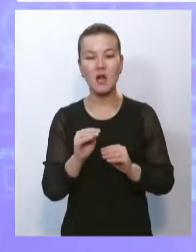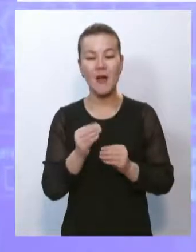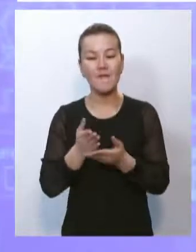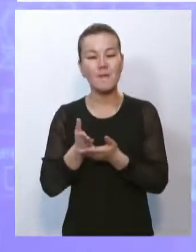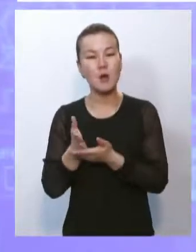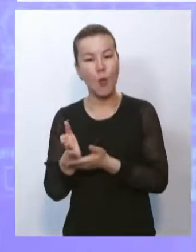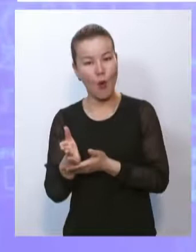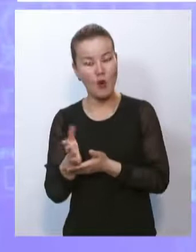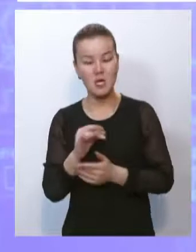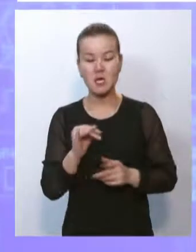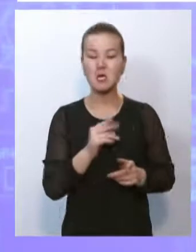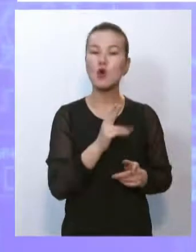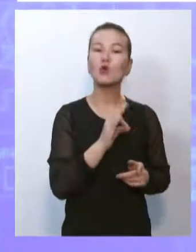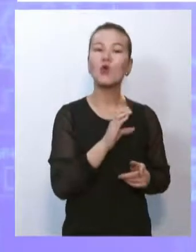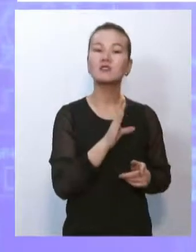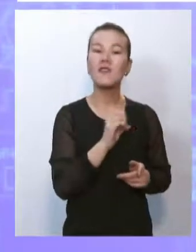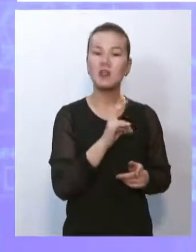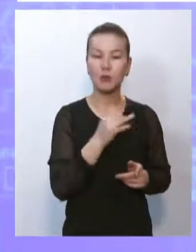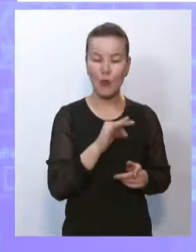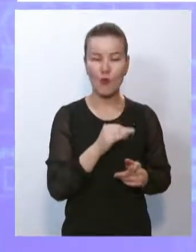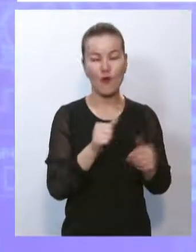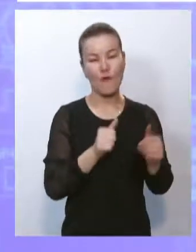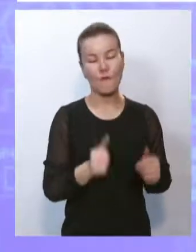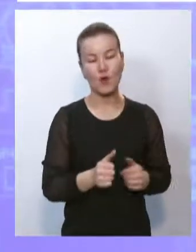прямой и косвенной форме